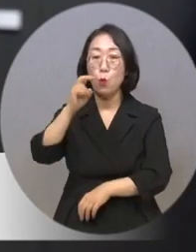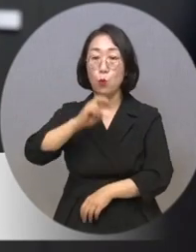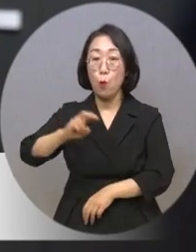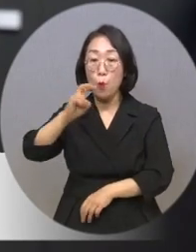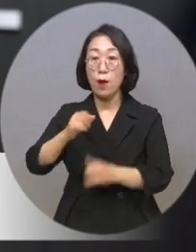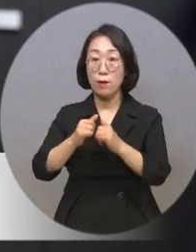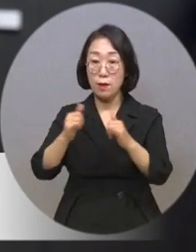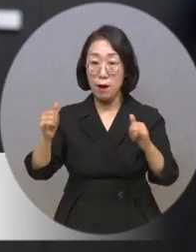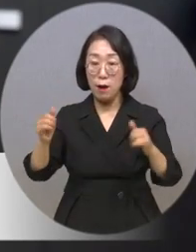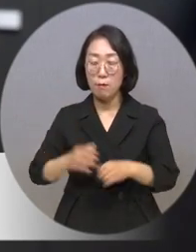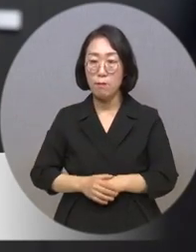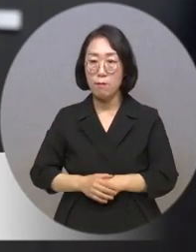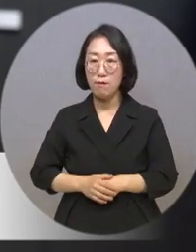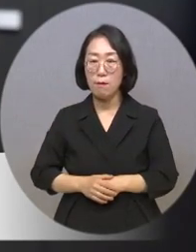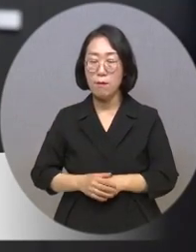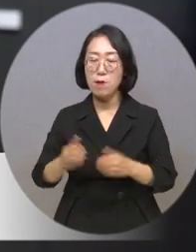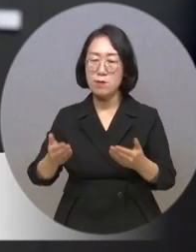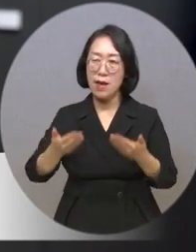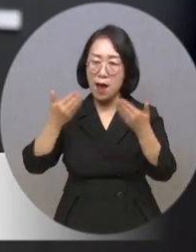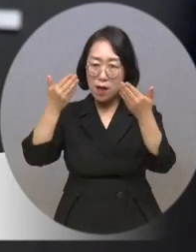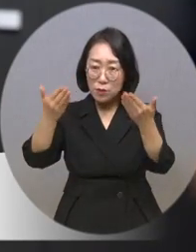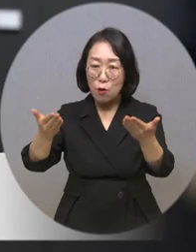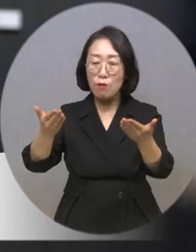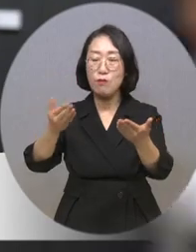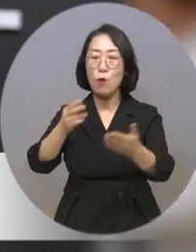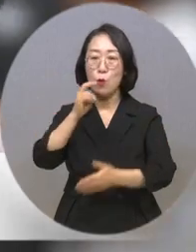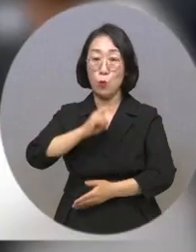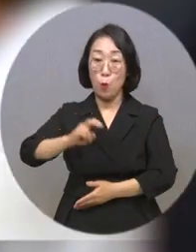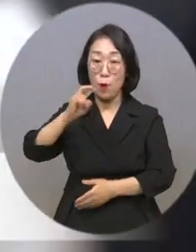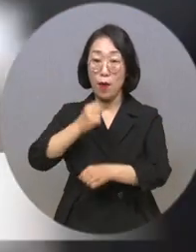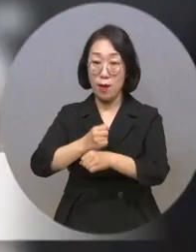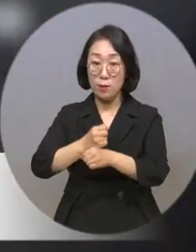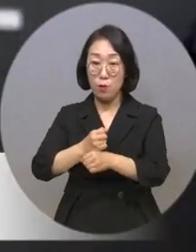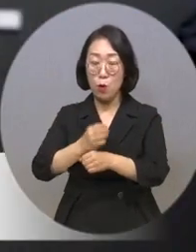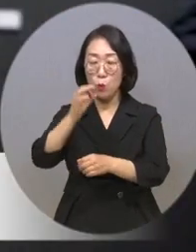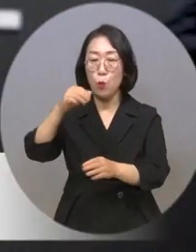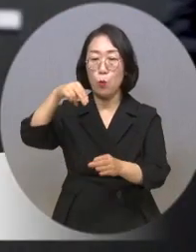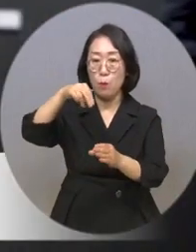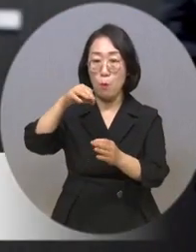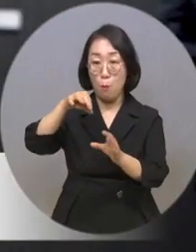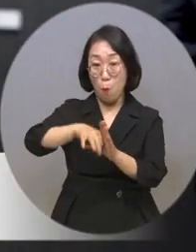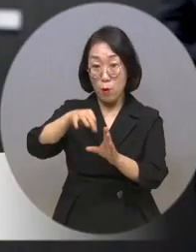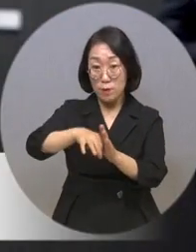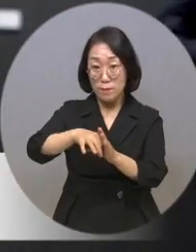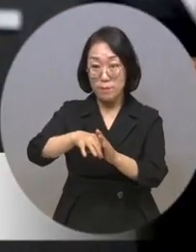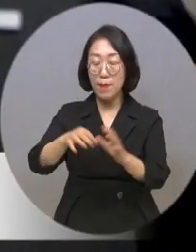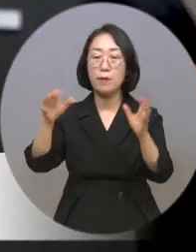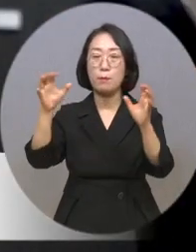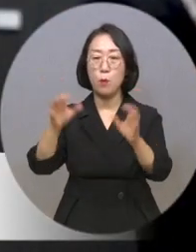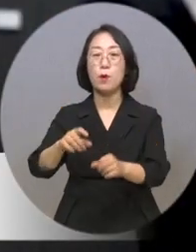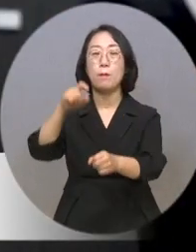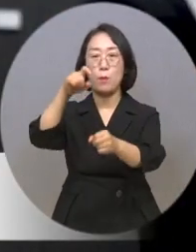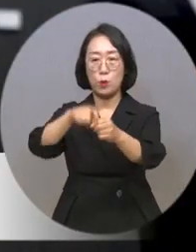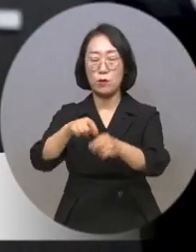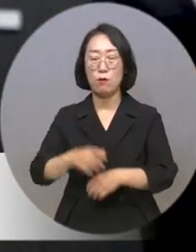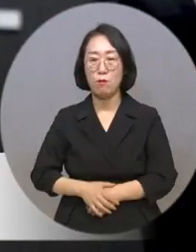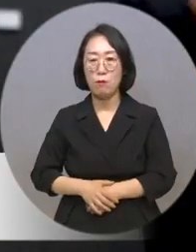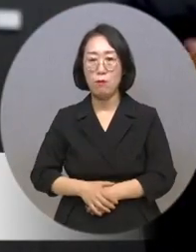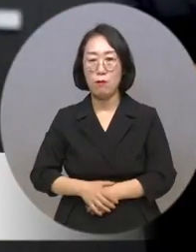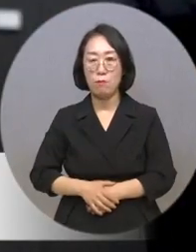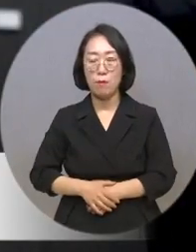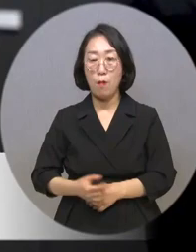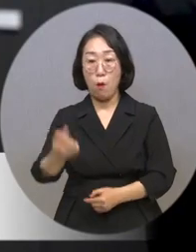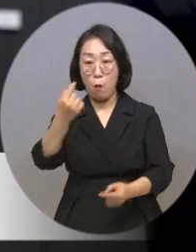분들도 자선음악회를 개최해서 성금을 모금하는 그런 행사입니다. 여러 독지가들이